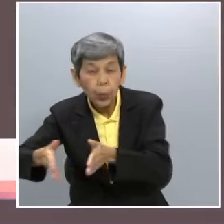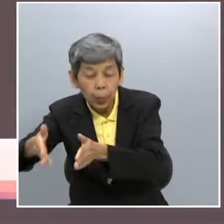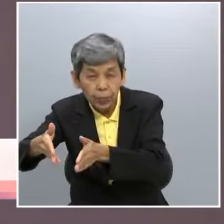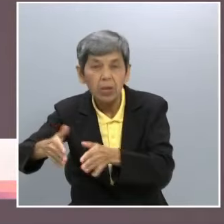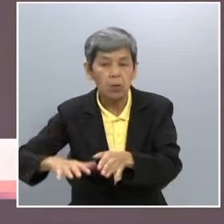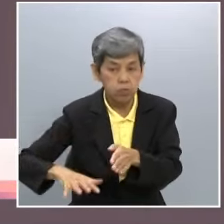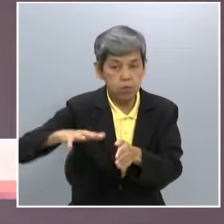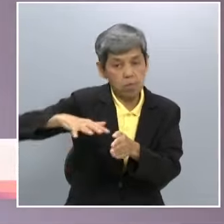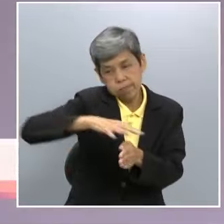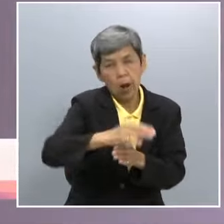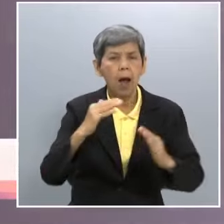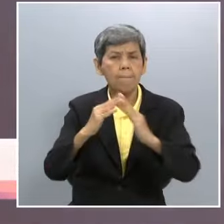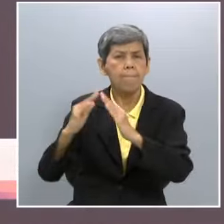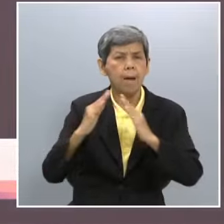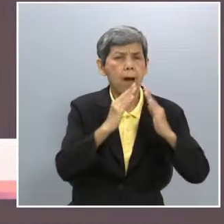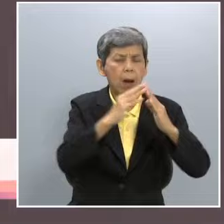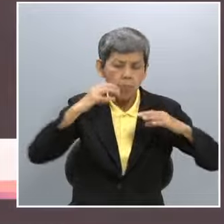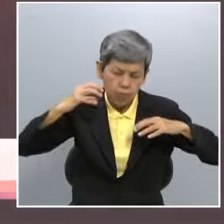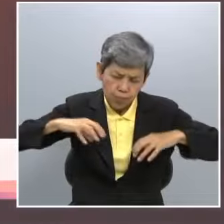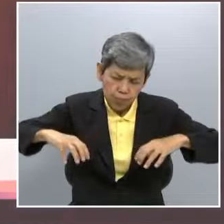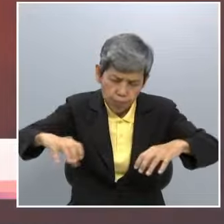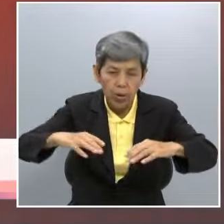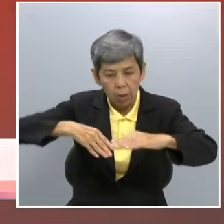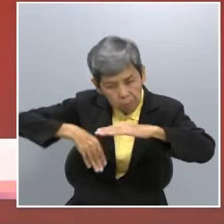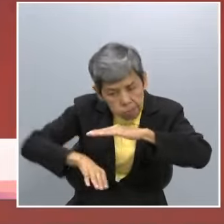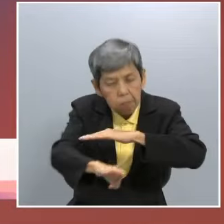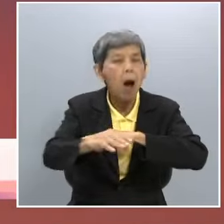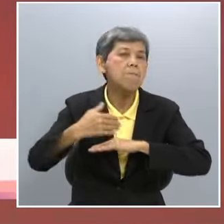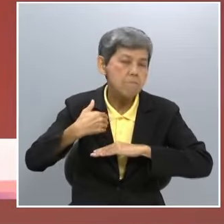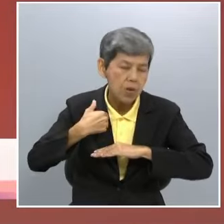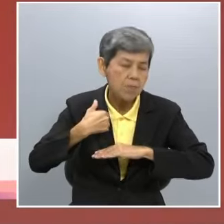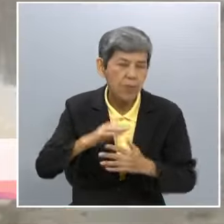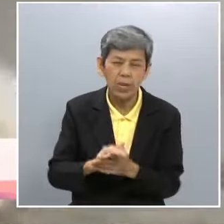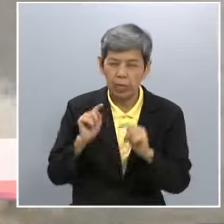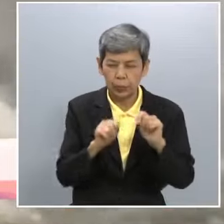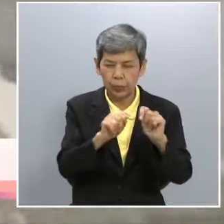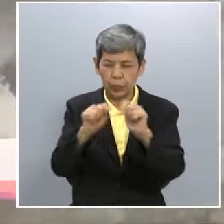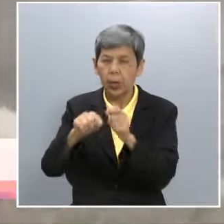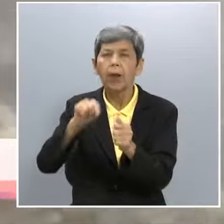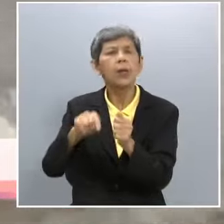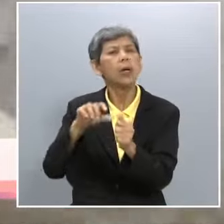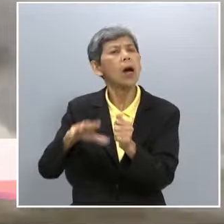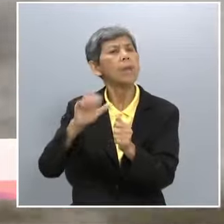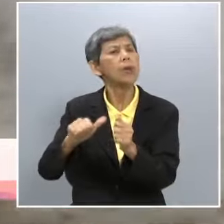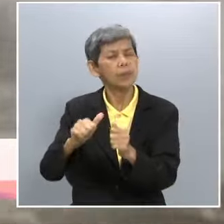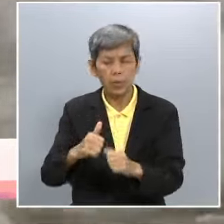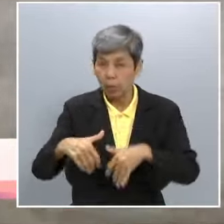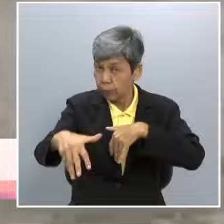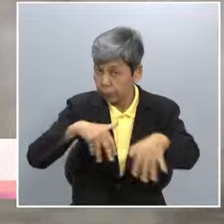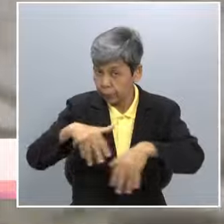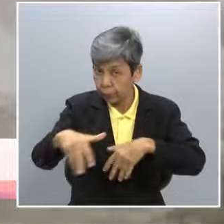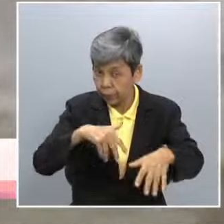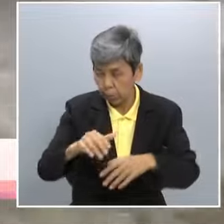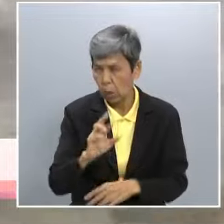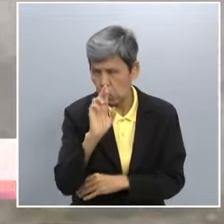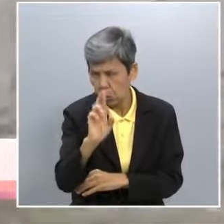ตลิ่งท่วมบ้านเรือริมน้ำพื้นที่ตำบลอุโมงค์และอีกหลายตำบล นะครับของอำเภอเมืองลำพูนขอให้ชาวบ้านในพื้นที่